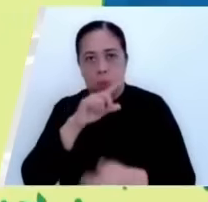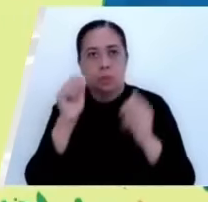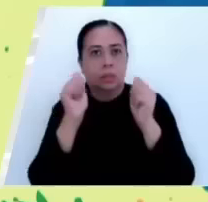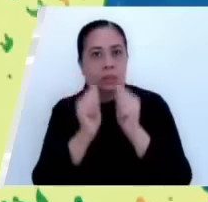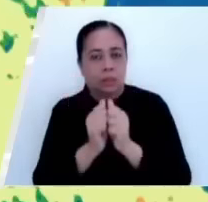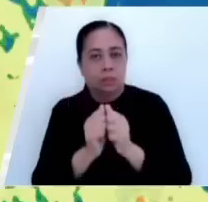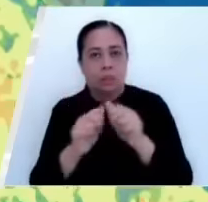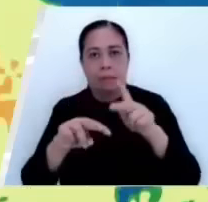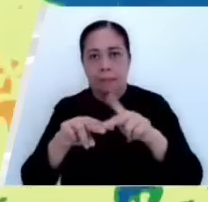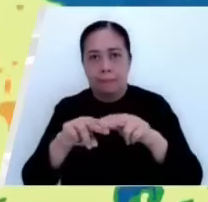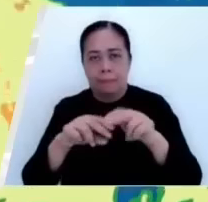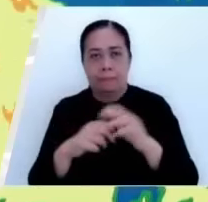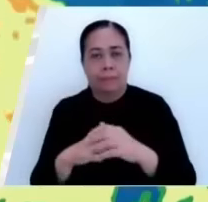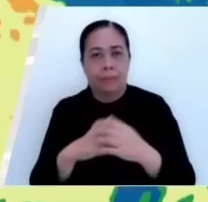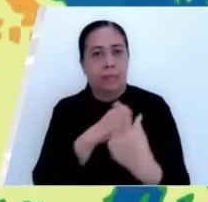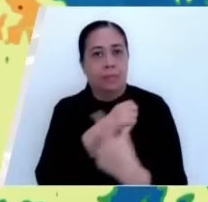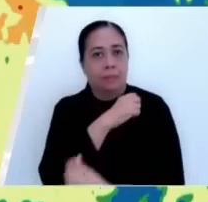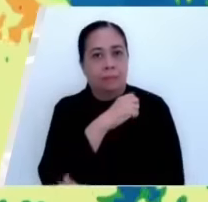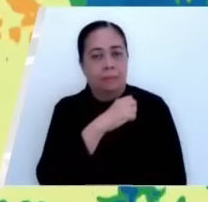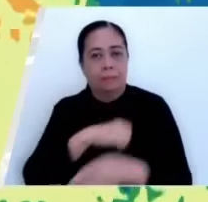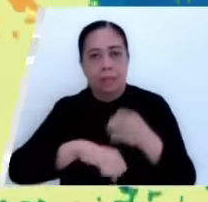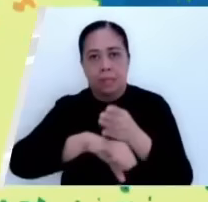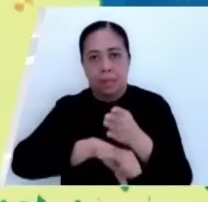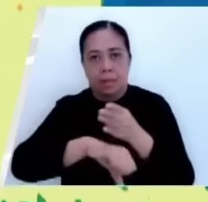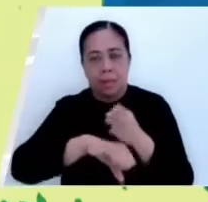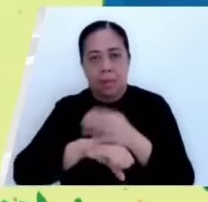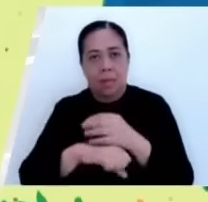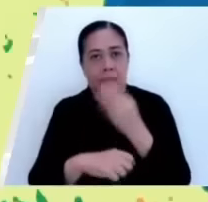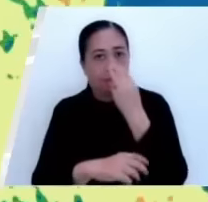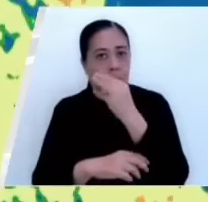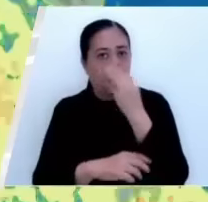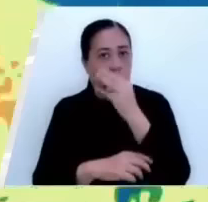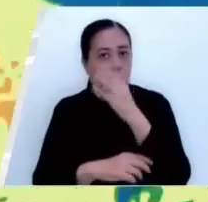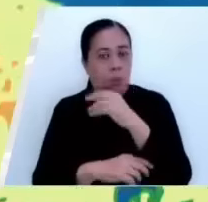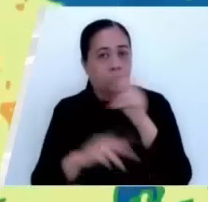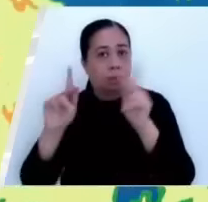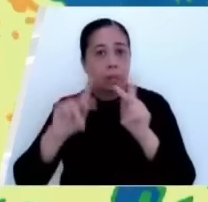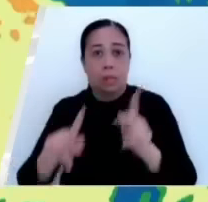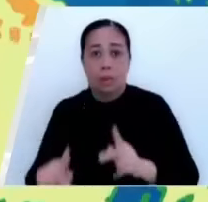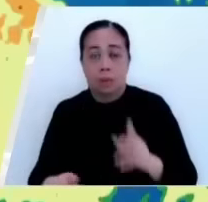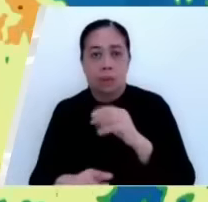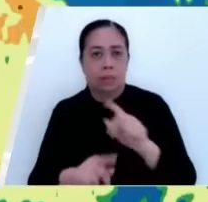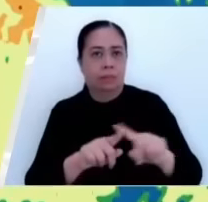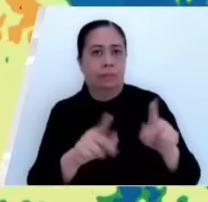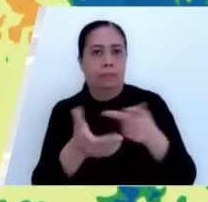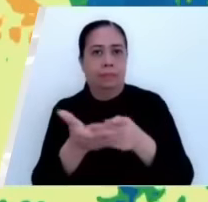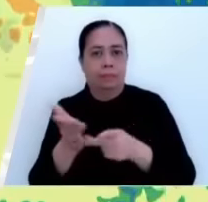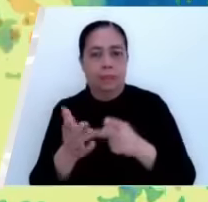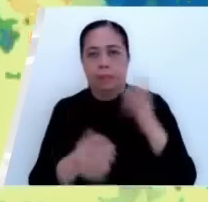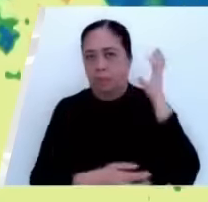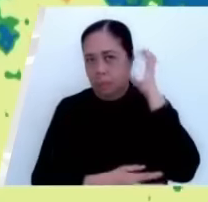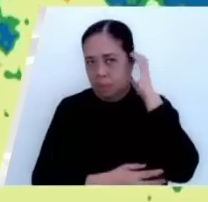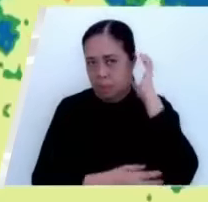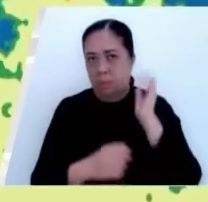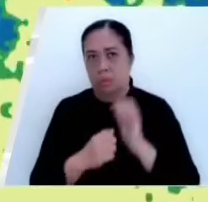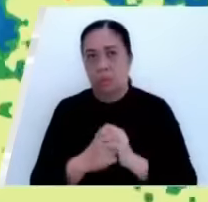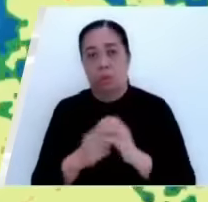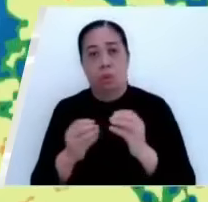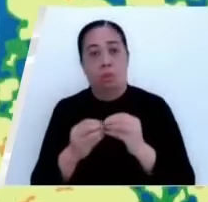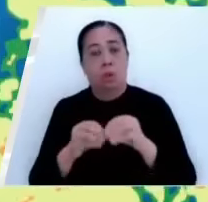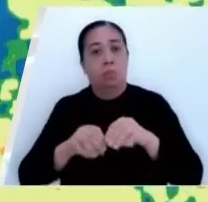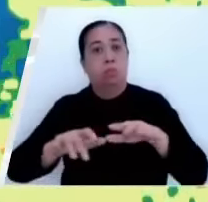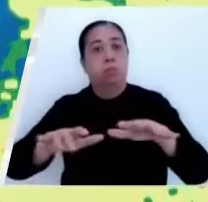Pangasinan, Zambales, Bataan, Mindoro provinces, Palawan at ilang bahagi ng Mindanao. Mas malawakan na